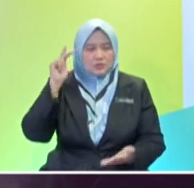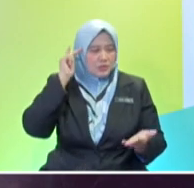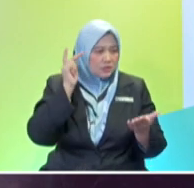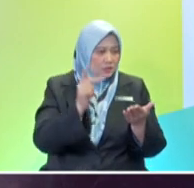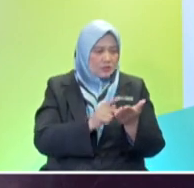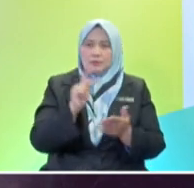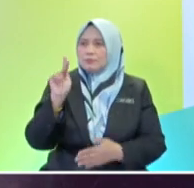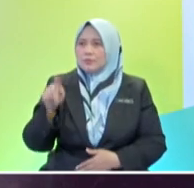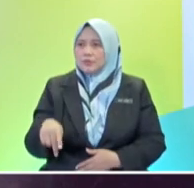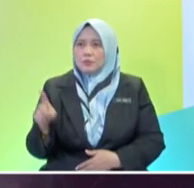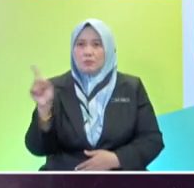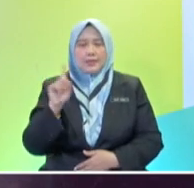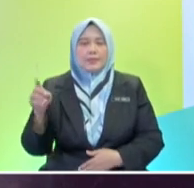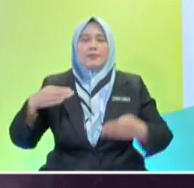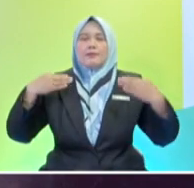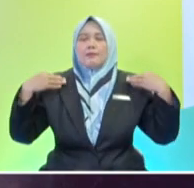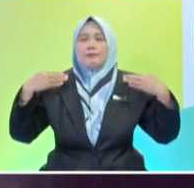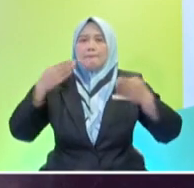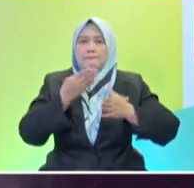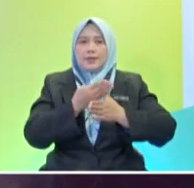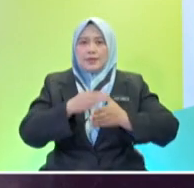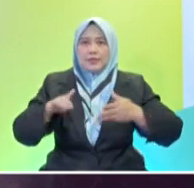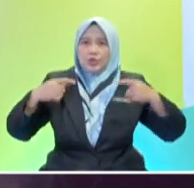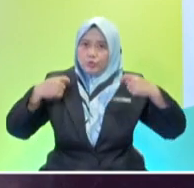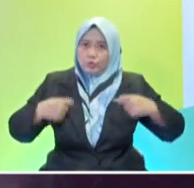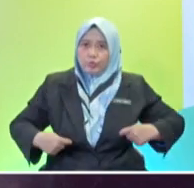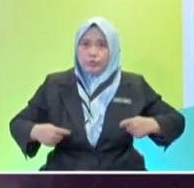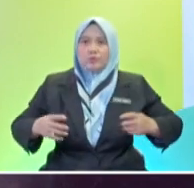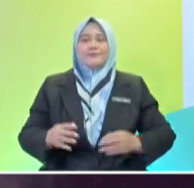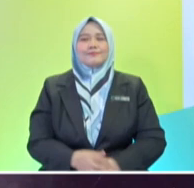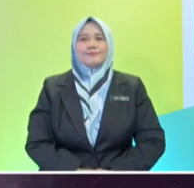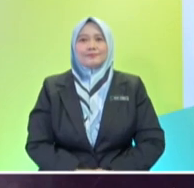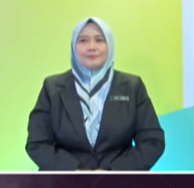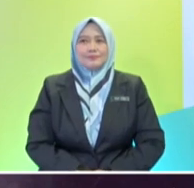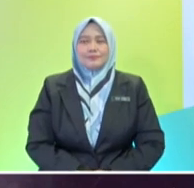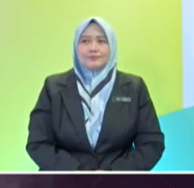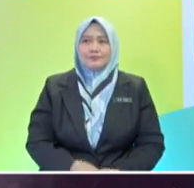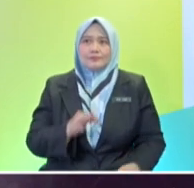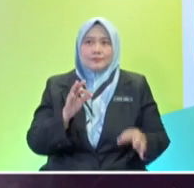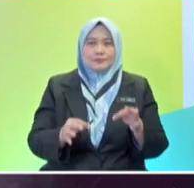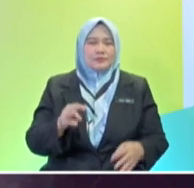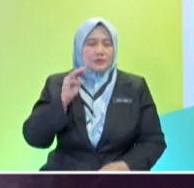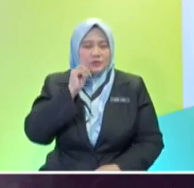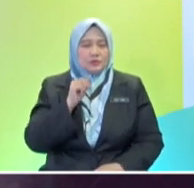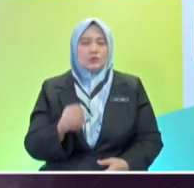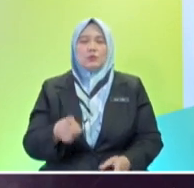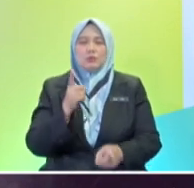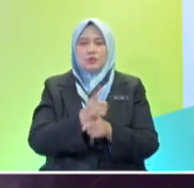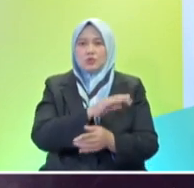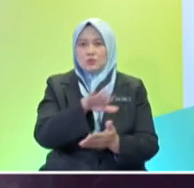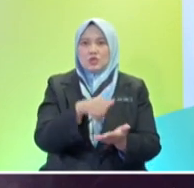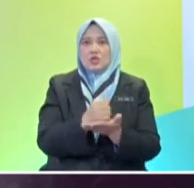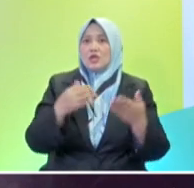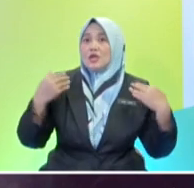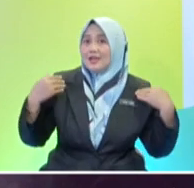haiwan tersebut. Boleh tak Mira? Boleh cikgu. Kalau Mira berjaya melaksanakan tugasan ini dengan 100% betul, cikgu akan bagi ganjaran pada